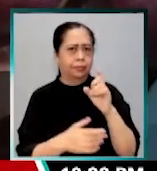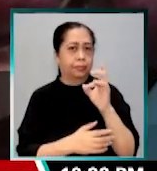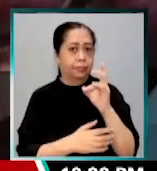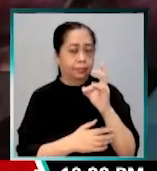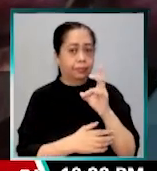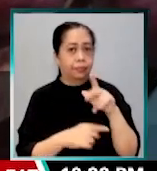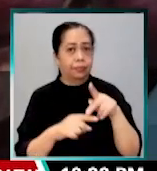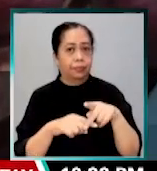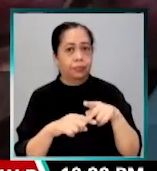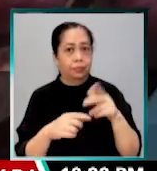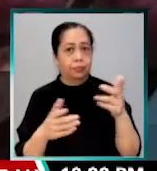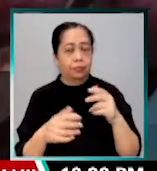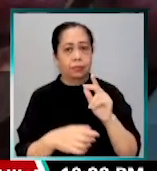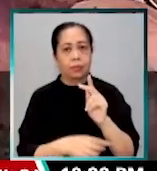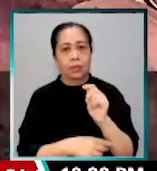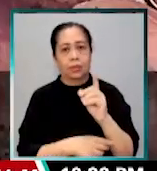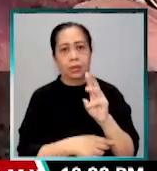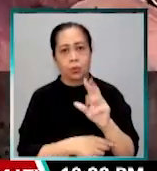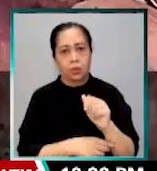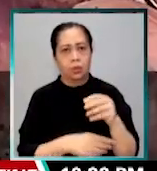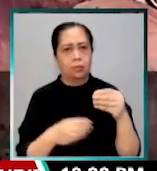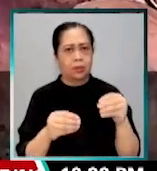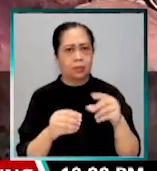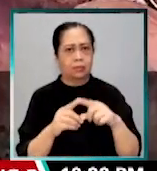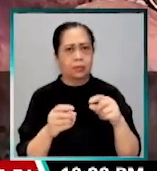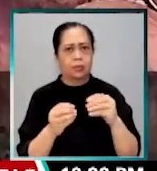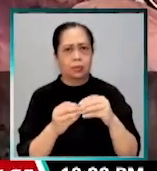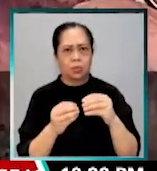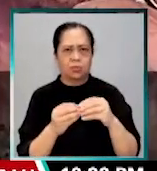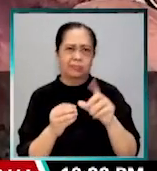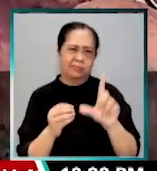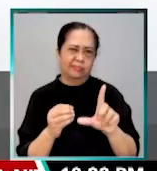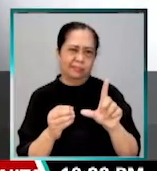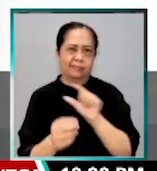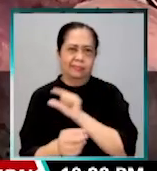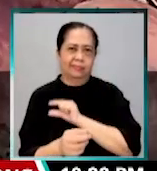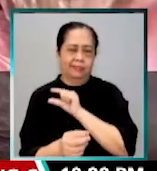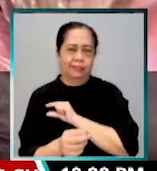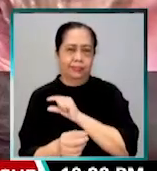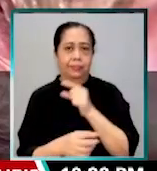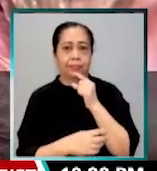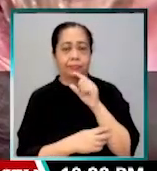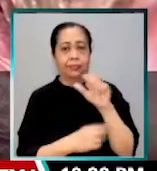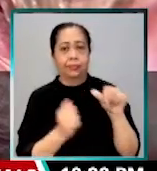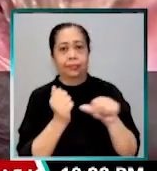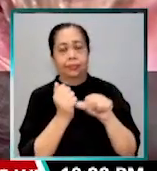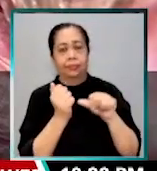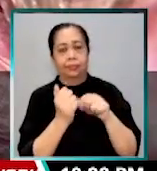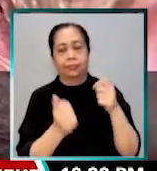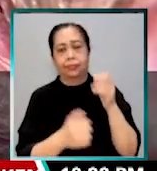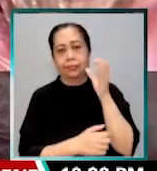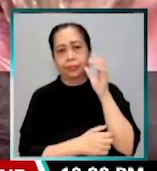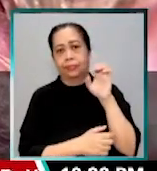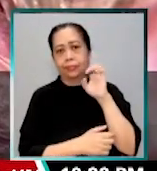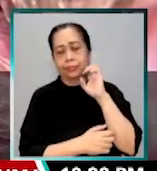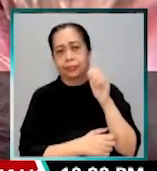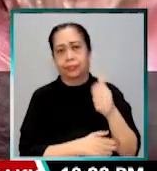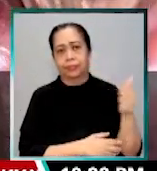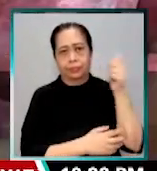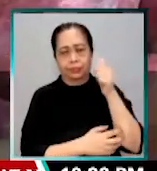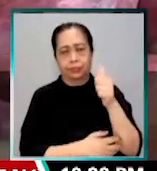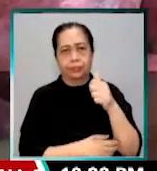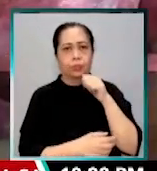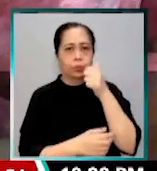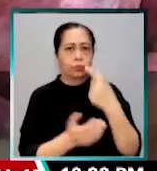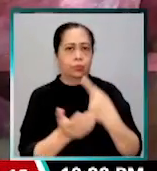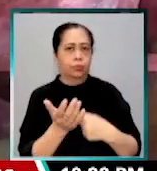kilo sa Kadiwa Market pero mas mababa ang kalidad. Ayon kay Assistant Secretary Christine Evangelista, bukas tatalakayin sa DA